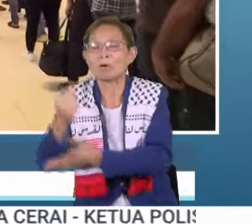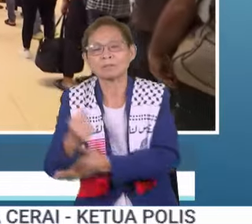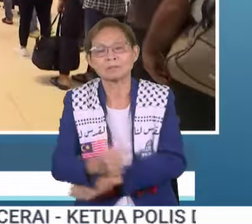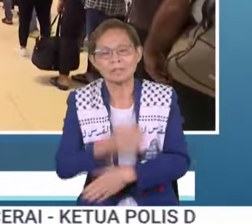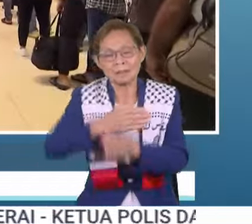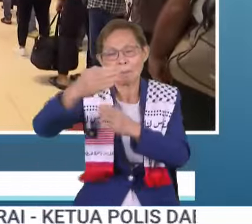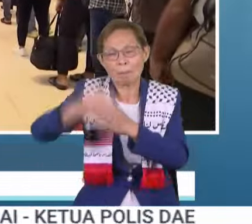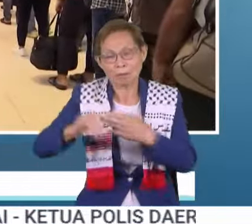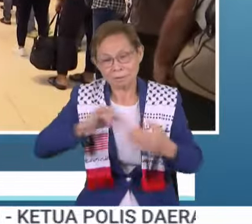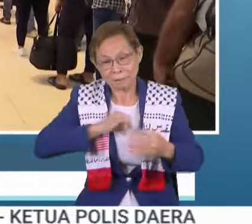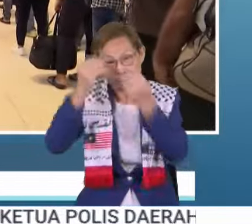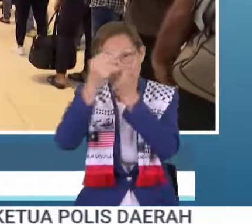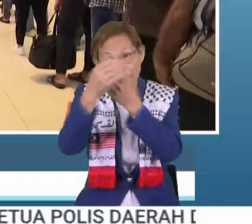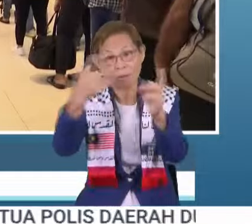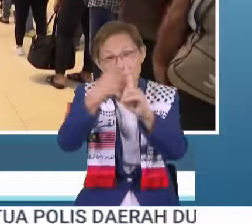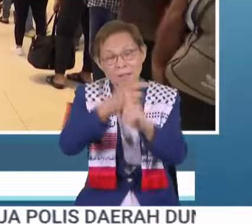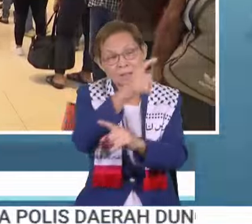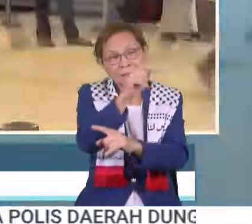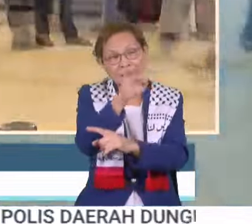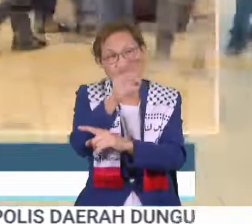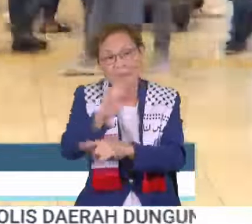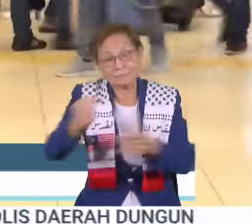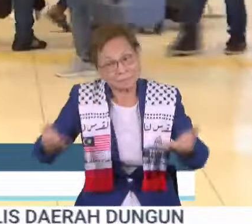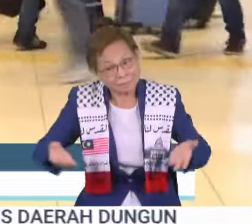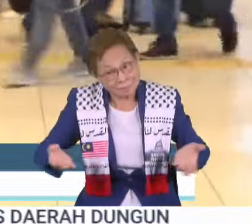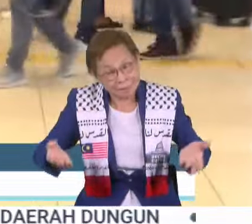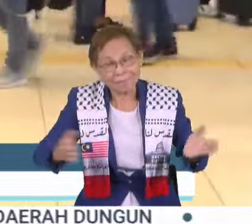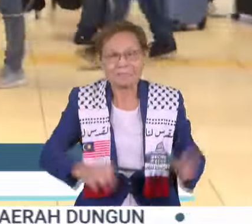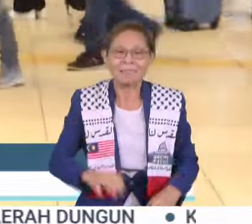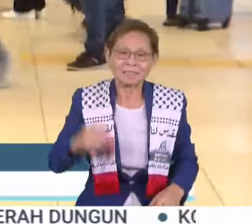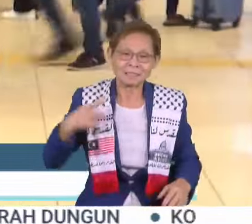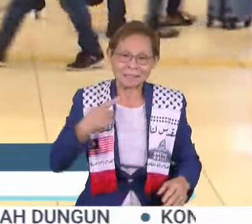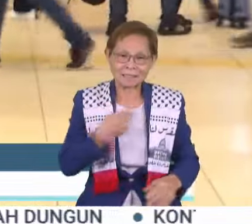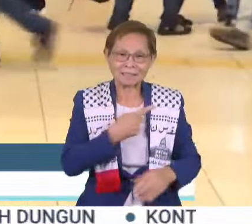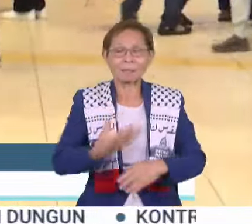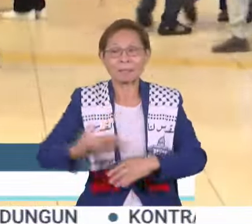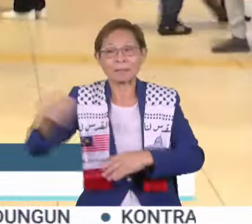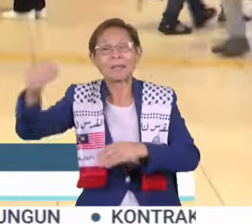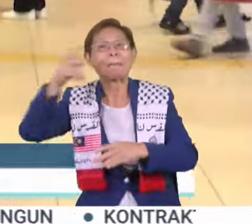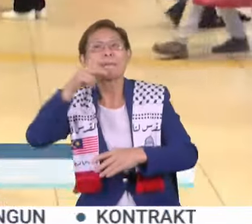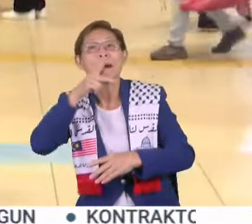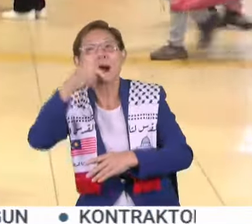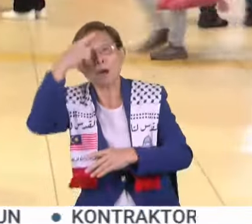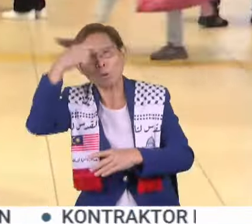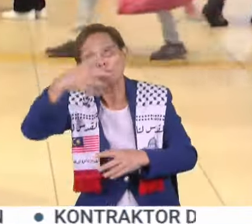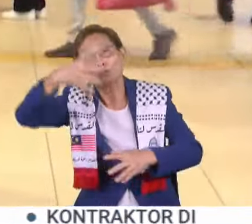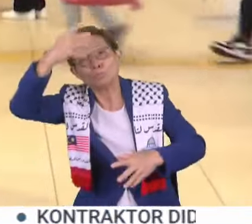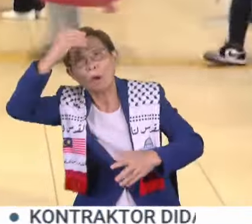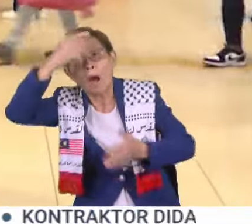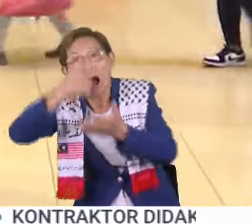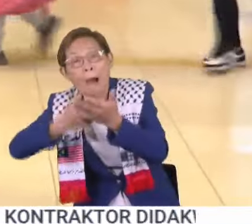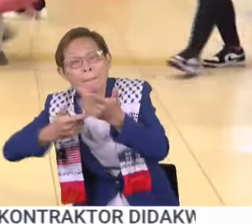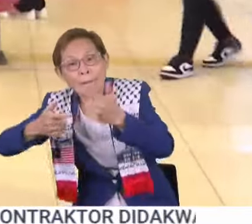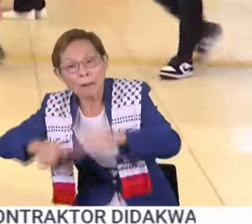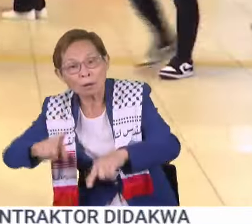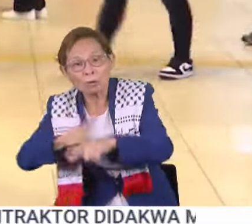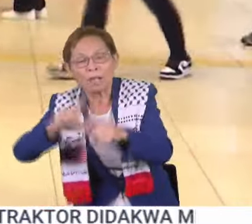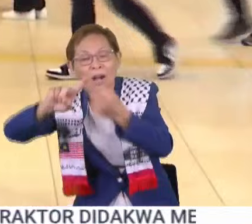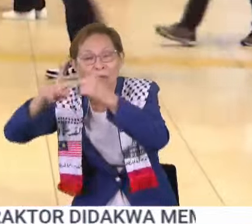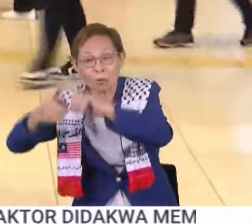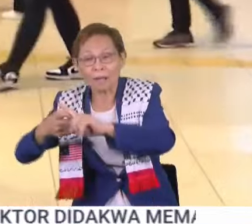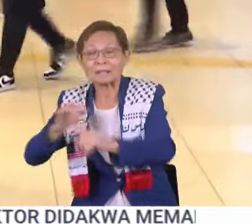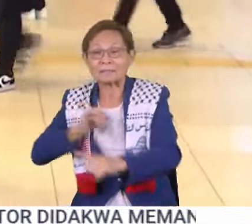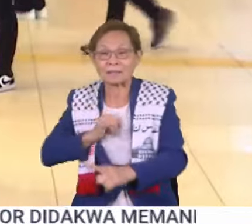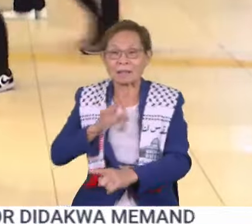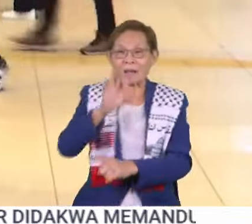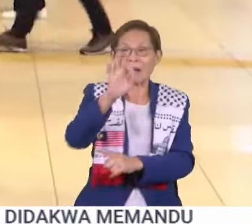dahulu perkembangan yang dapat saya berikan dari TBS ini. Saya kira kita ke Negeri Jelapan Padi untuk perkembangan seterusnya bersama rakan tugas